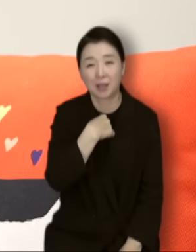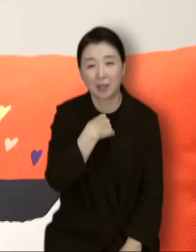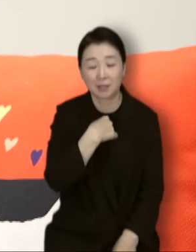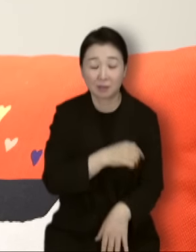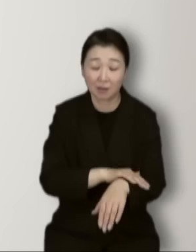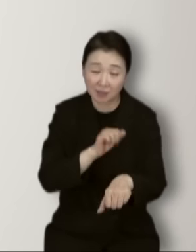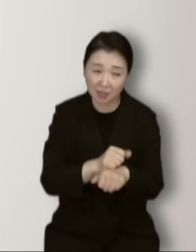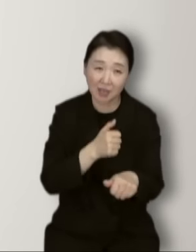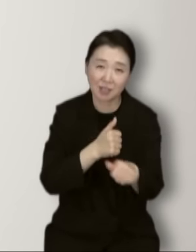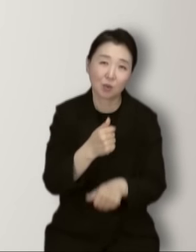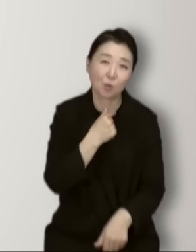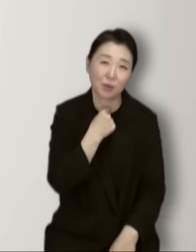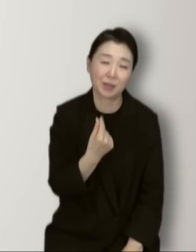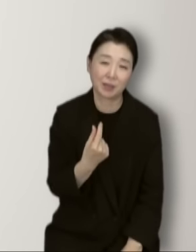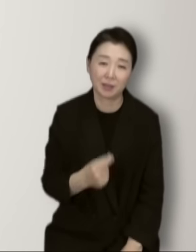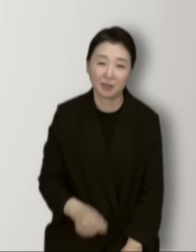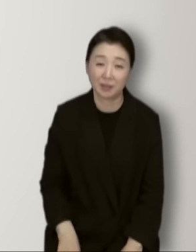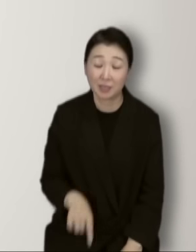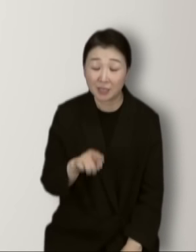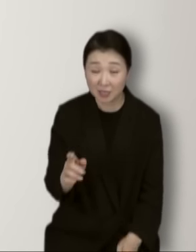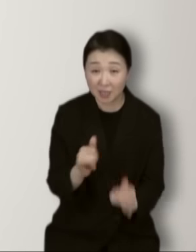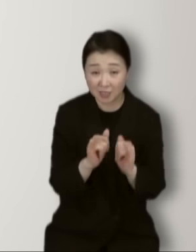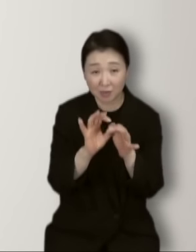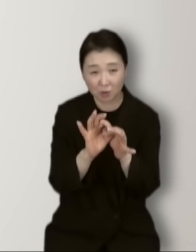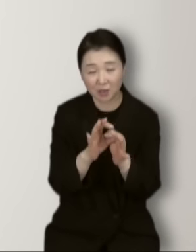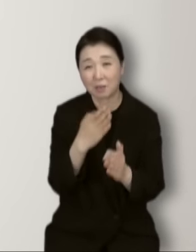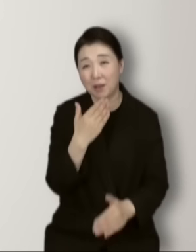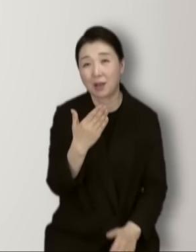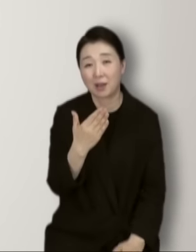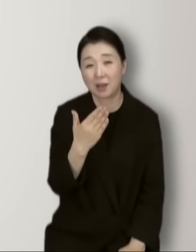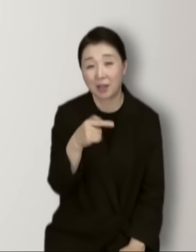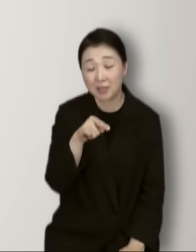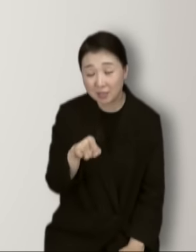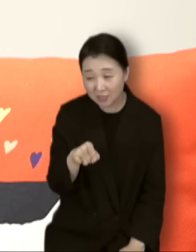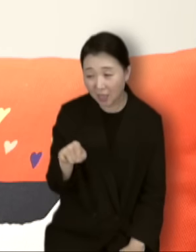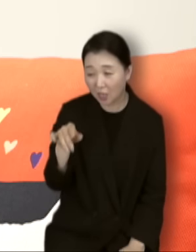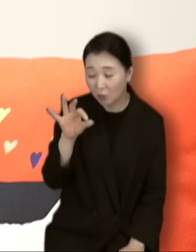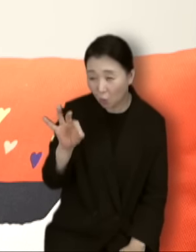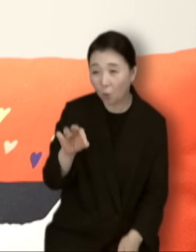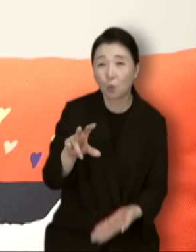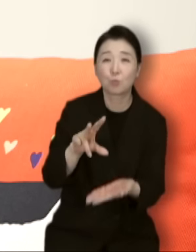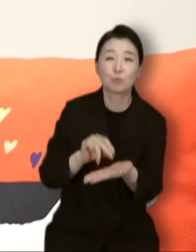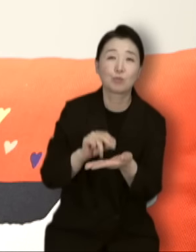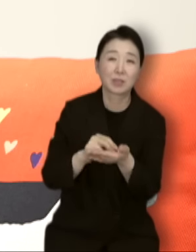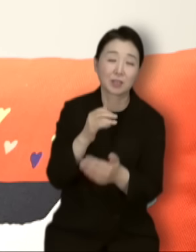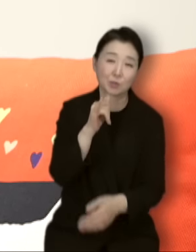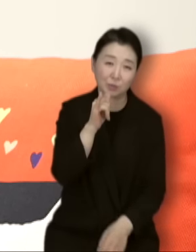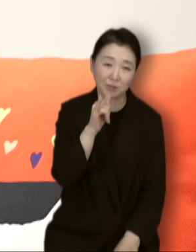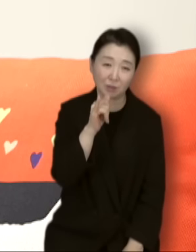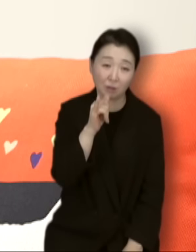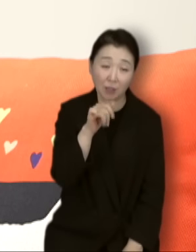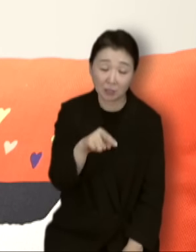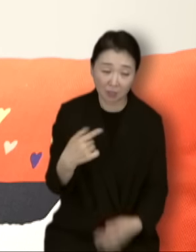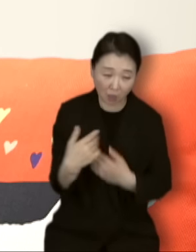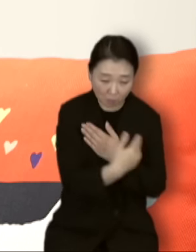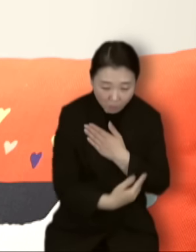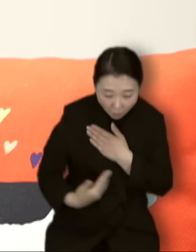좋겠다 그것을 잘 이겨냈으면 좋겠다라는 거죠 그게 인간 관계일 수도 있고 그게 재정적인 힘든일 수도